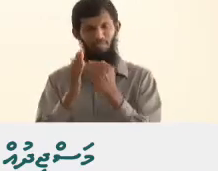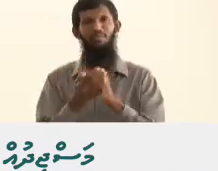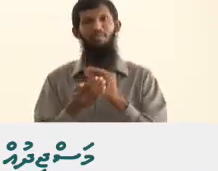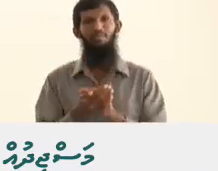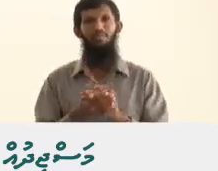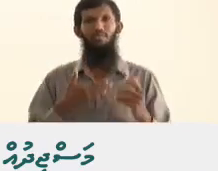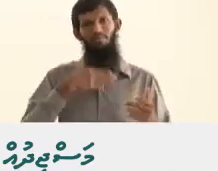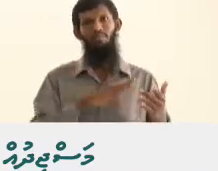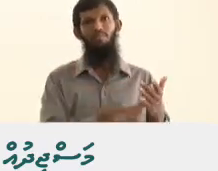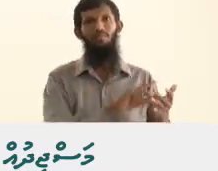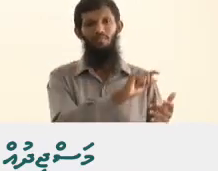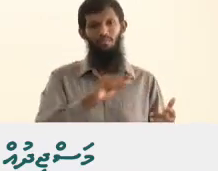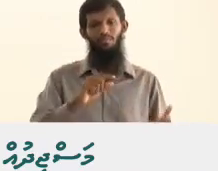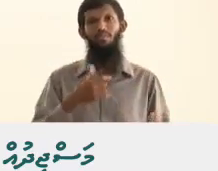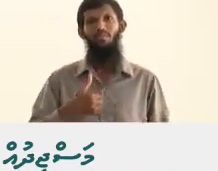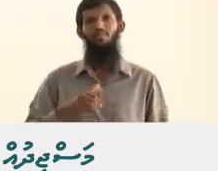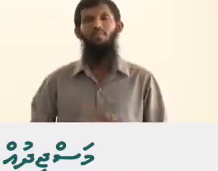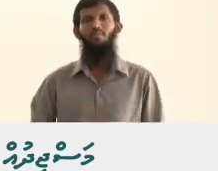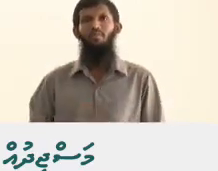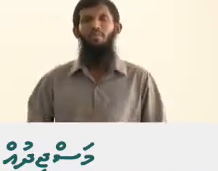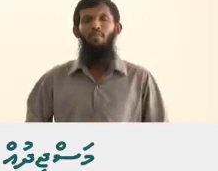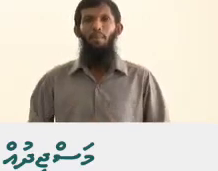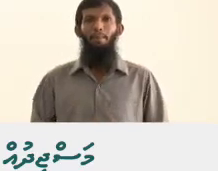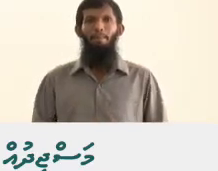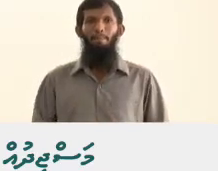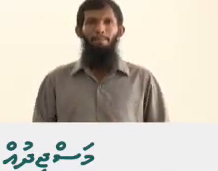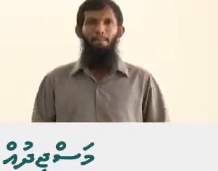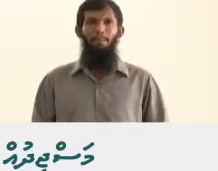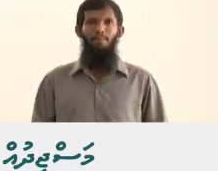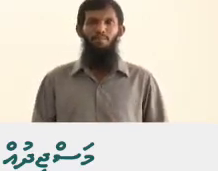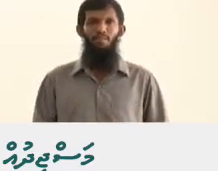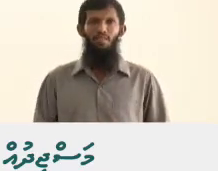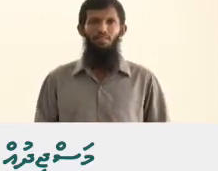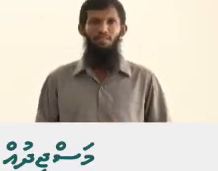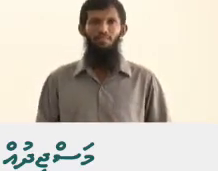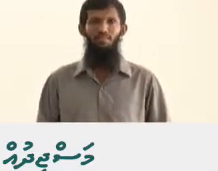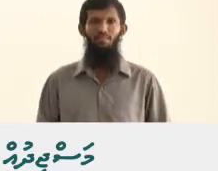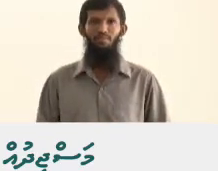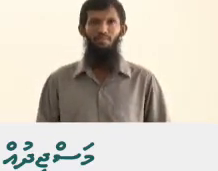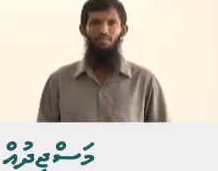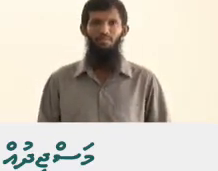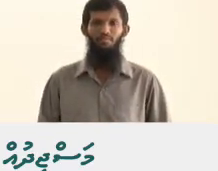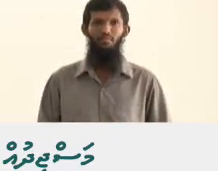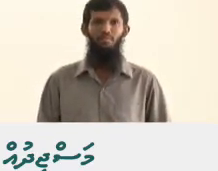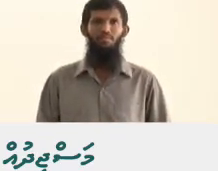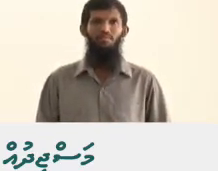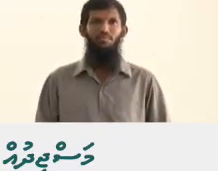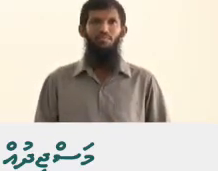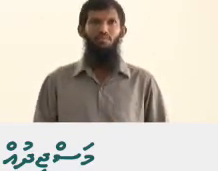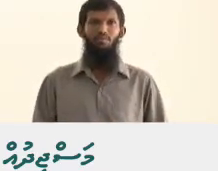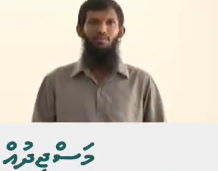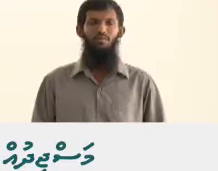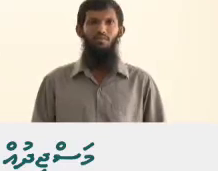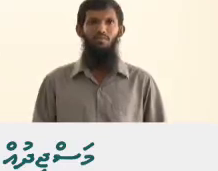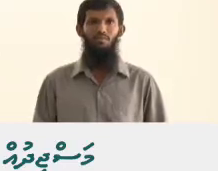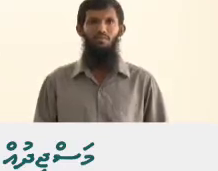fawe idha sami'tum bi ta'un bi ardin fala tahbitu wa idha kana bi ardin wa antum